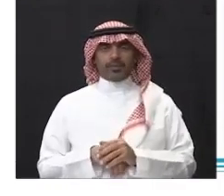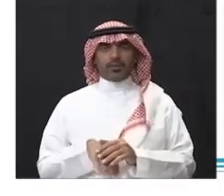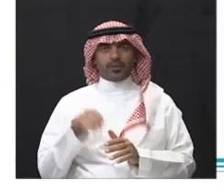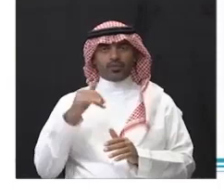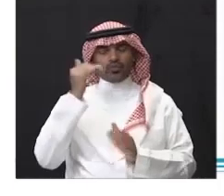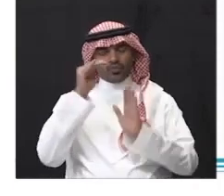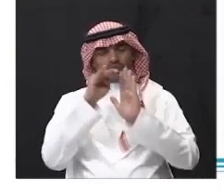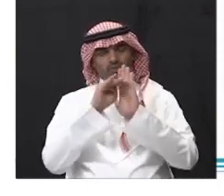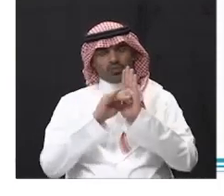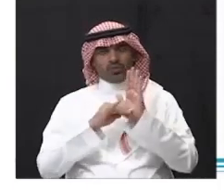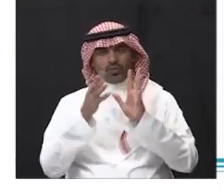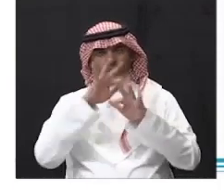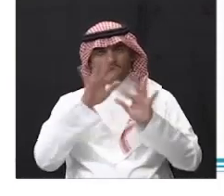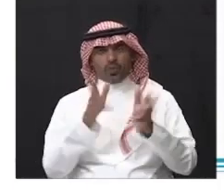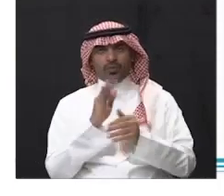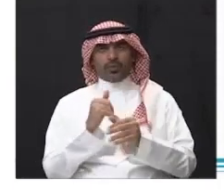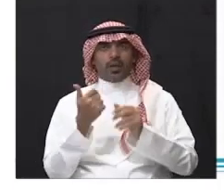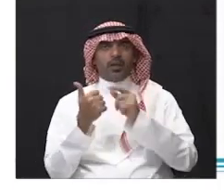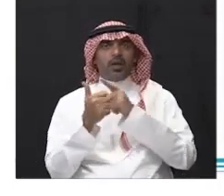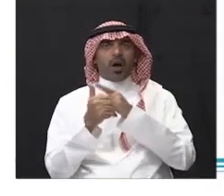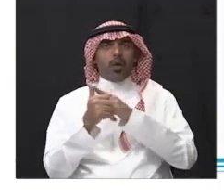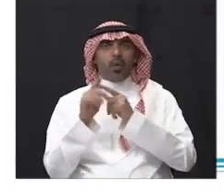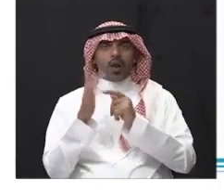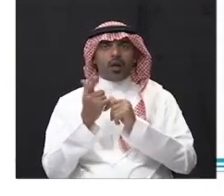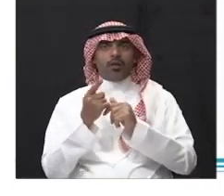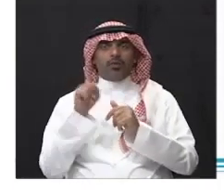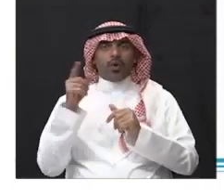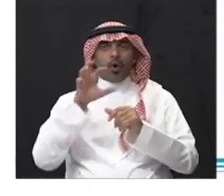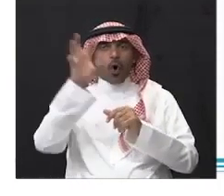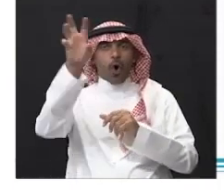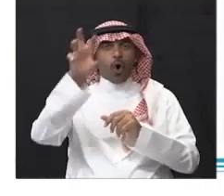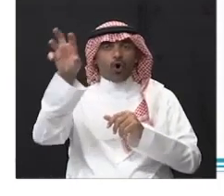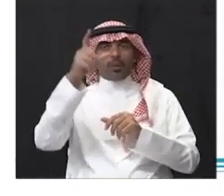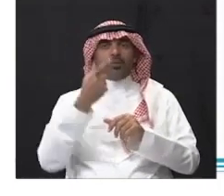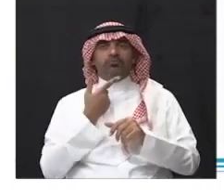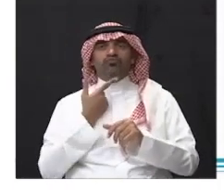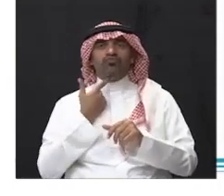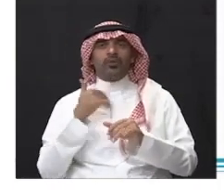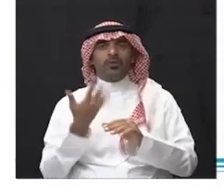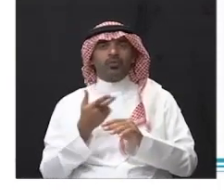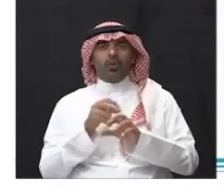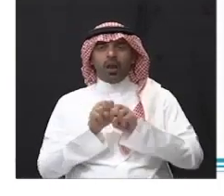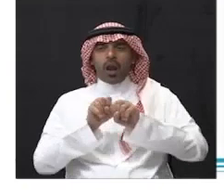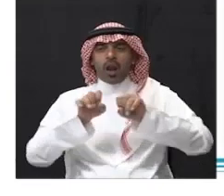نتناولها. أولاً، رغبة الأوروبيين في نشر ديانتهم.